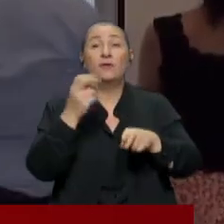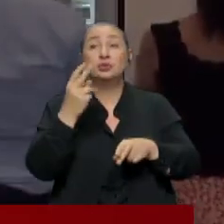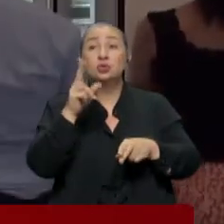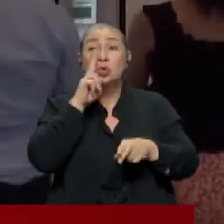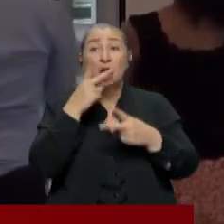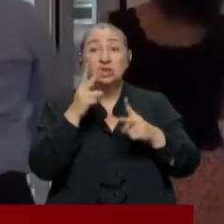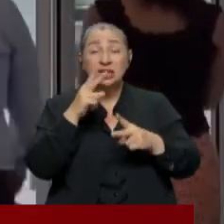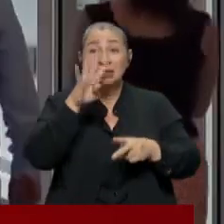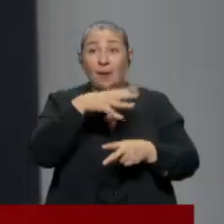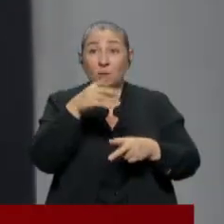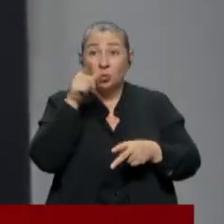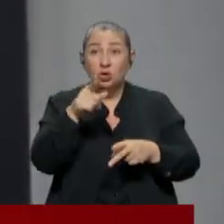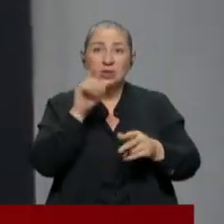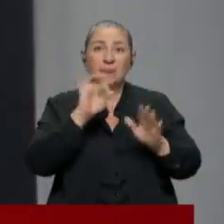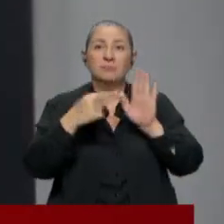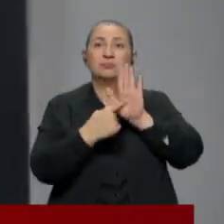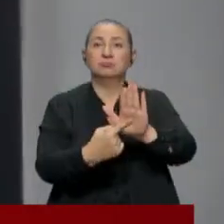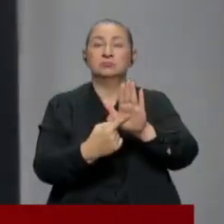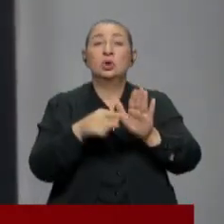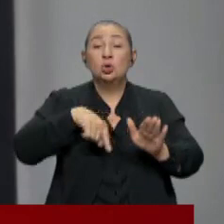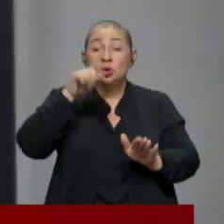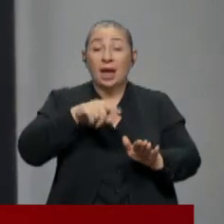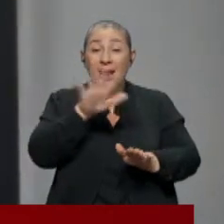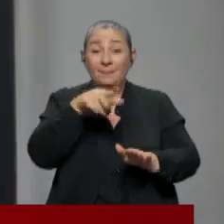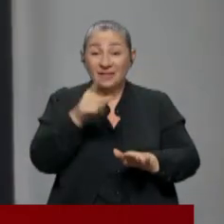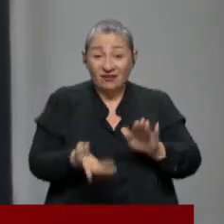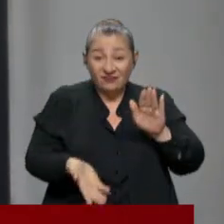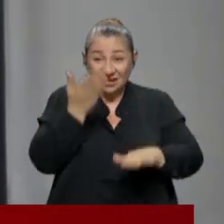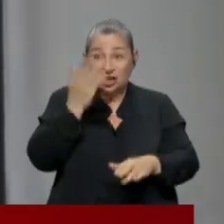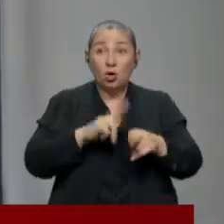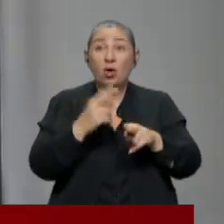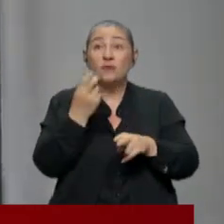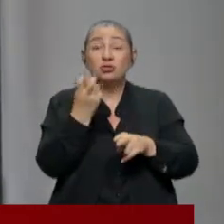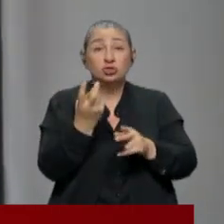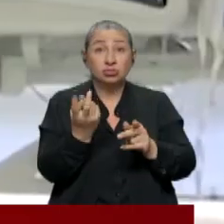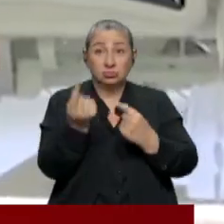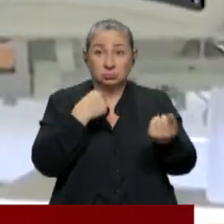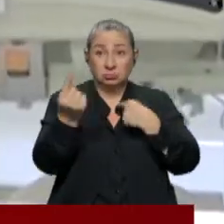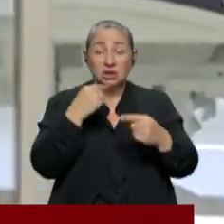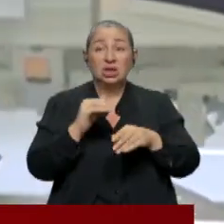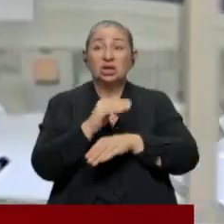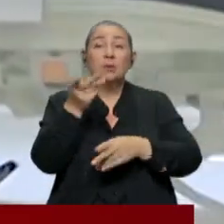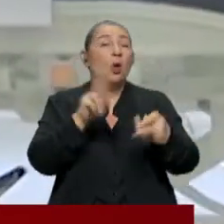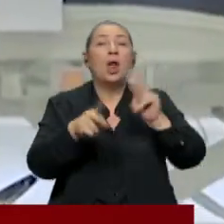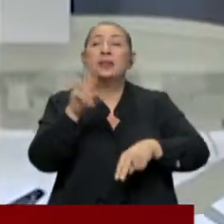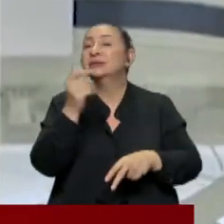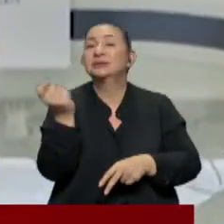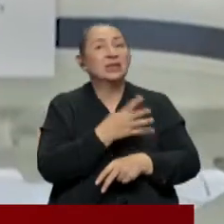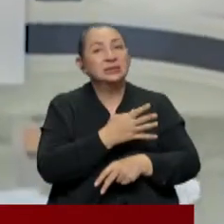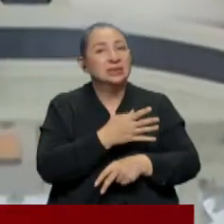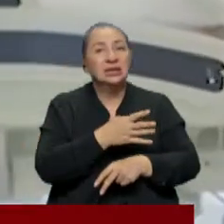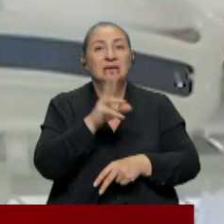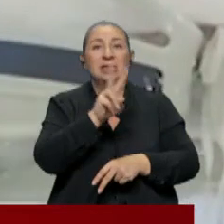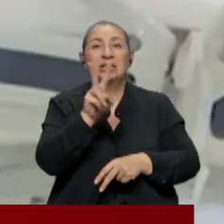Son açıklanan tabloda bunun kanıtı. Günde 50 binden fazla kişi virüsle tanışırken yaşamını yitirenlerin sayısı